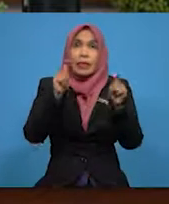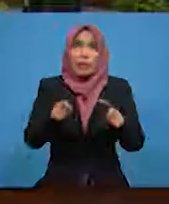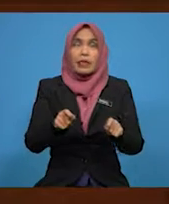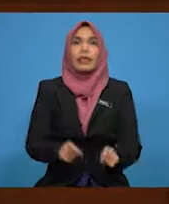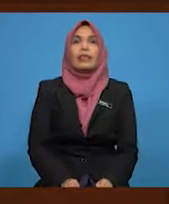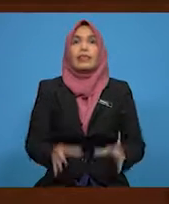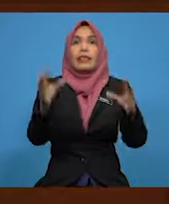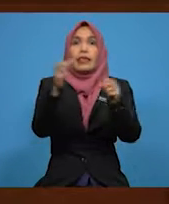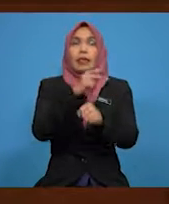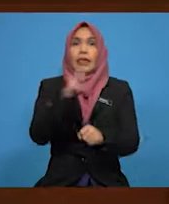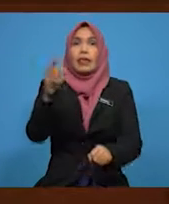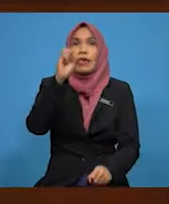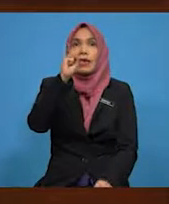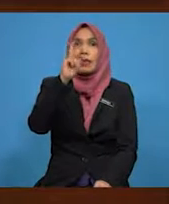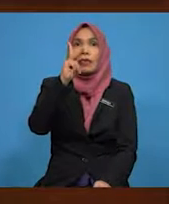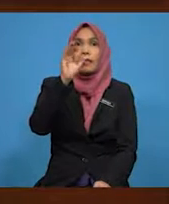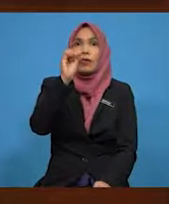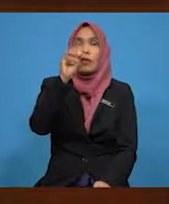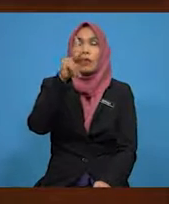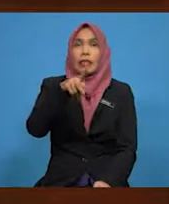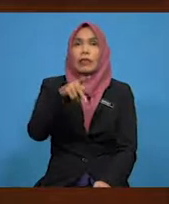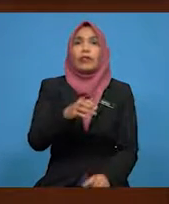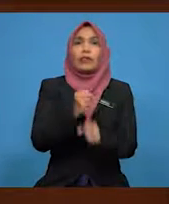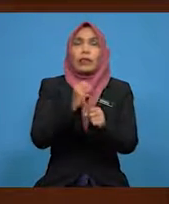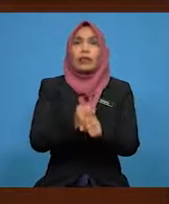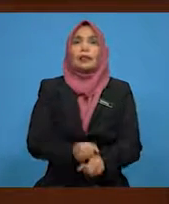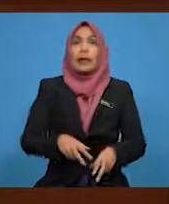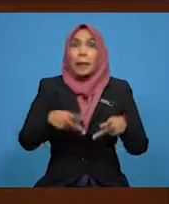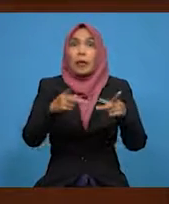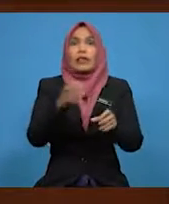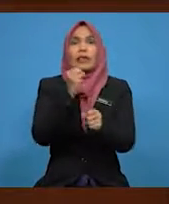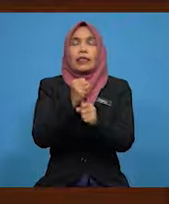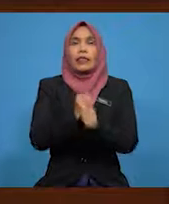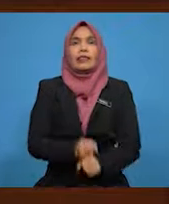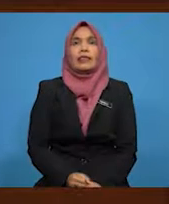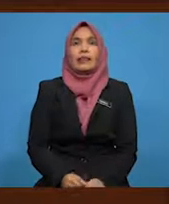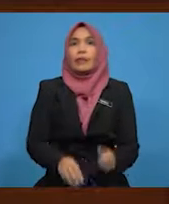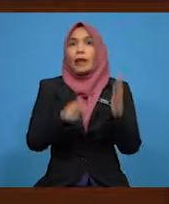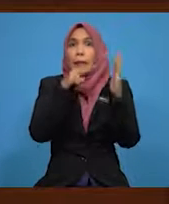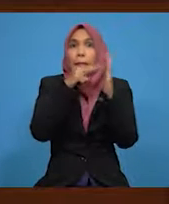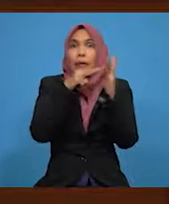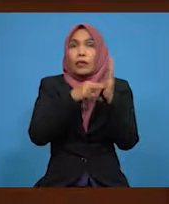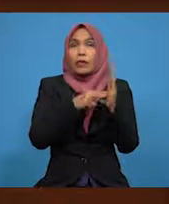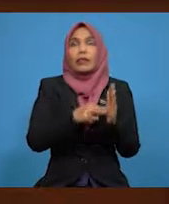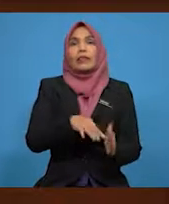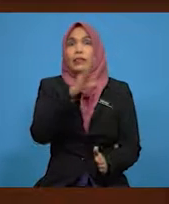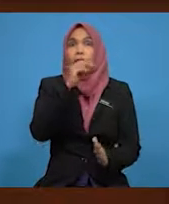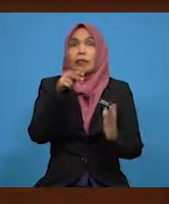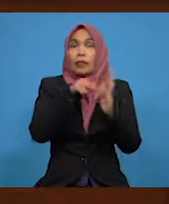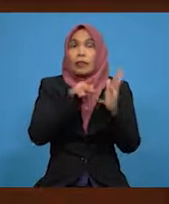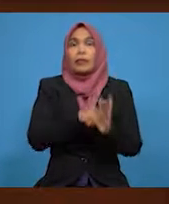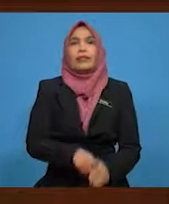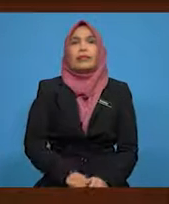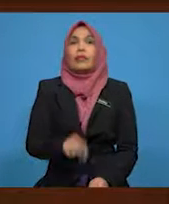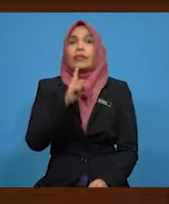ialah mendapatkan skop kerja, proses kerja, peraturan dan undang-undang